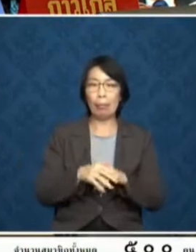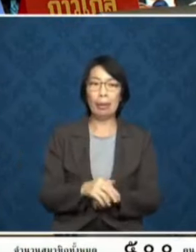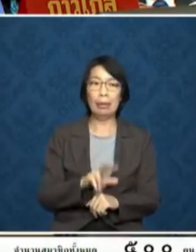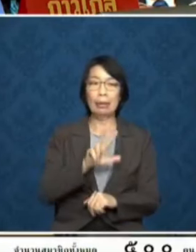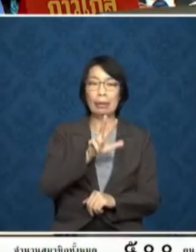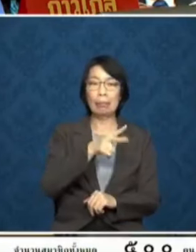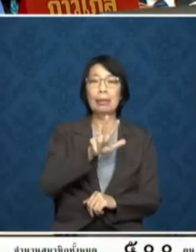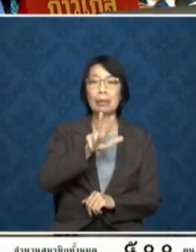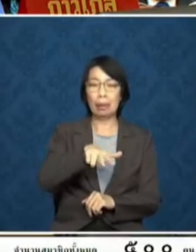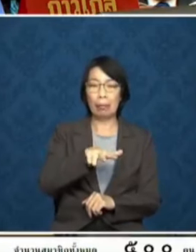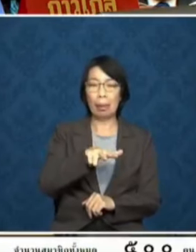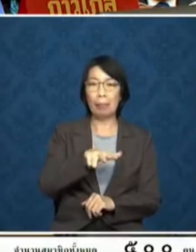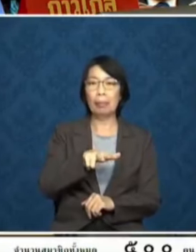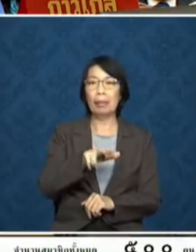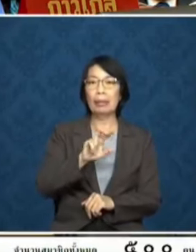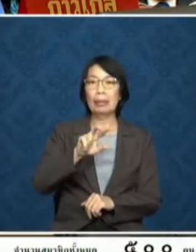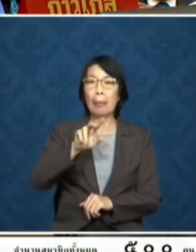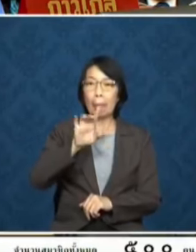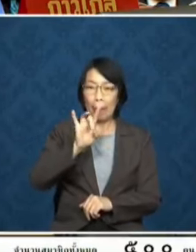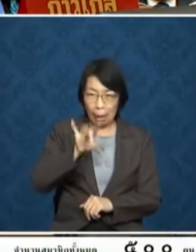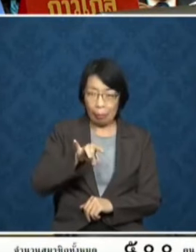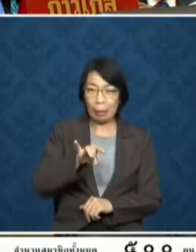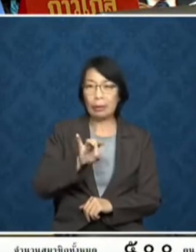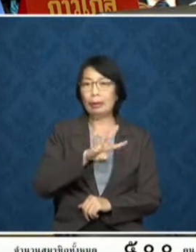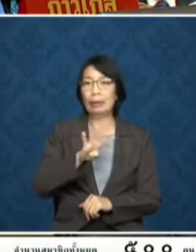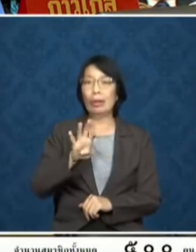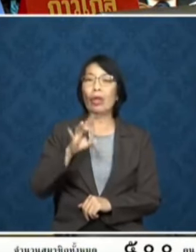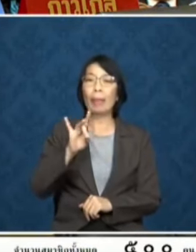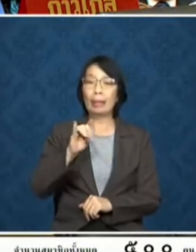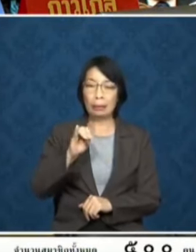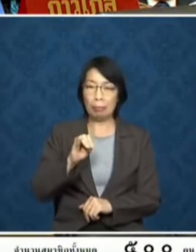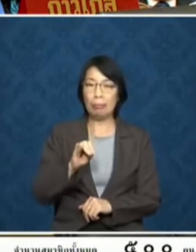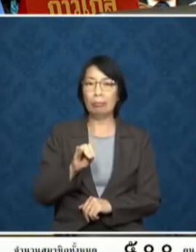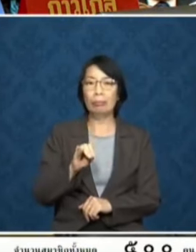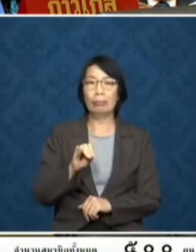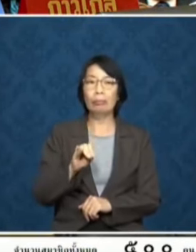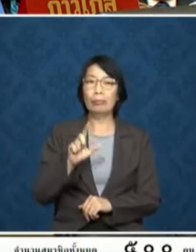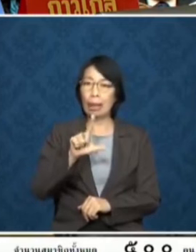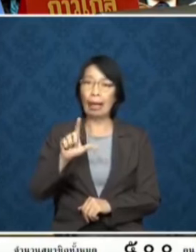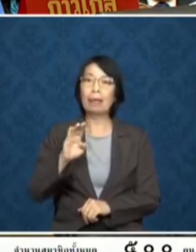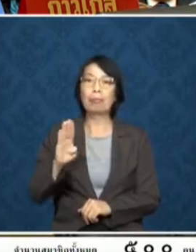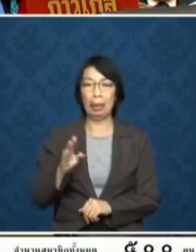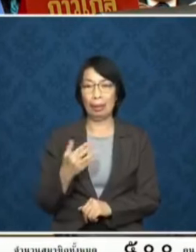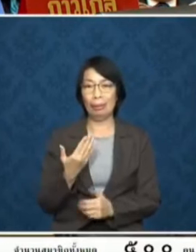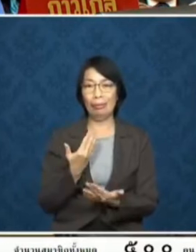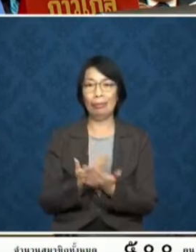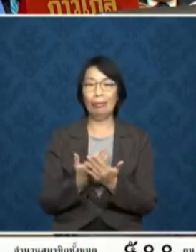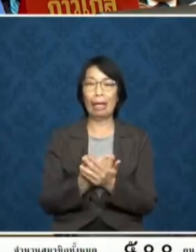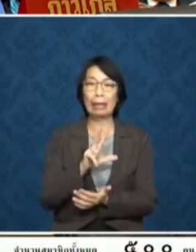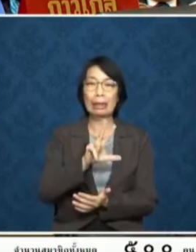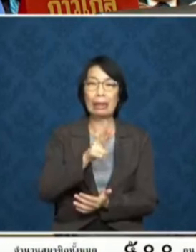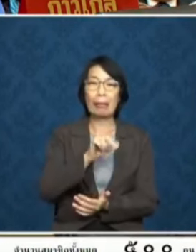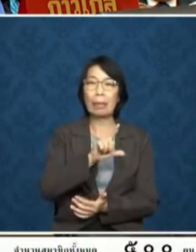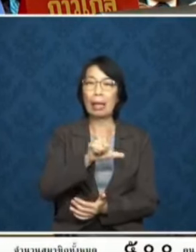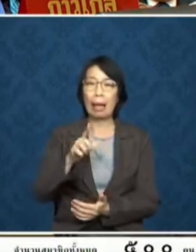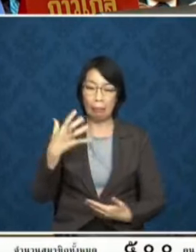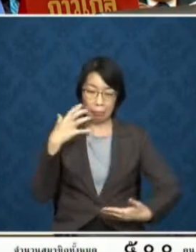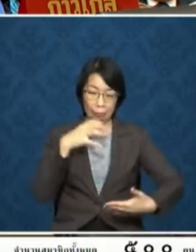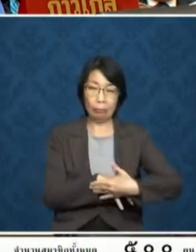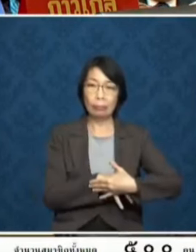33,480 ล้านบาทแล้วเงินเหล่านี้ 30,000 กว่านี้ 30,000 บาท 30,000 ล้านเนี่ยเข้ากระเป๋า